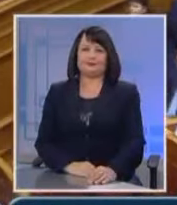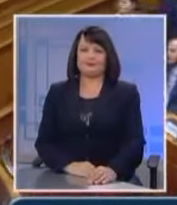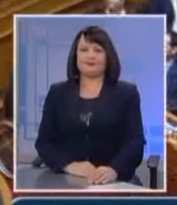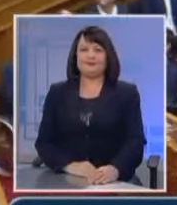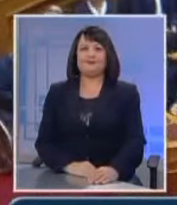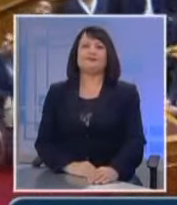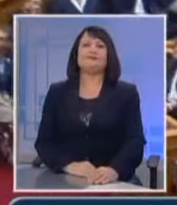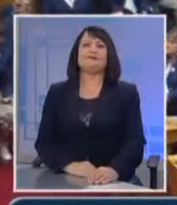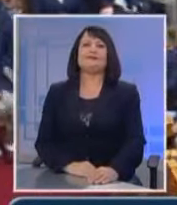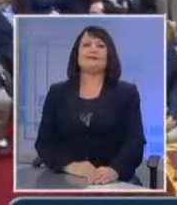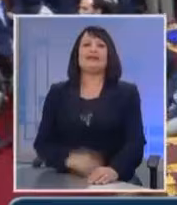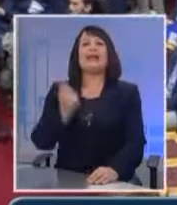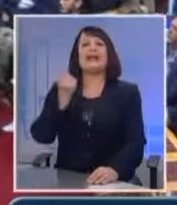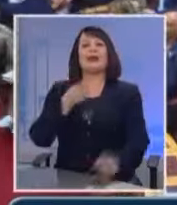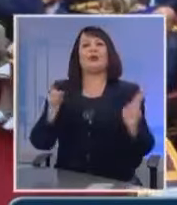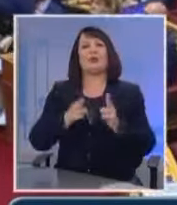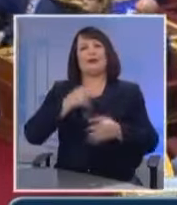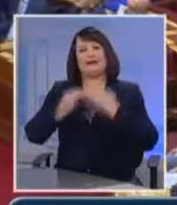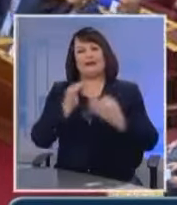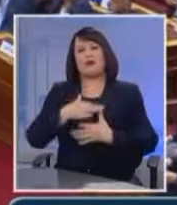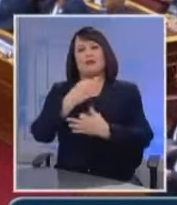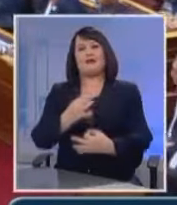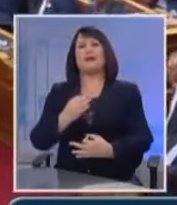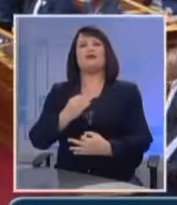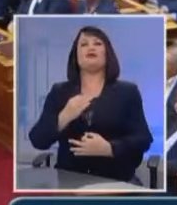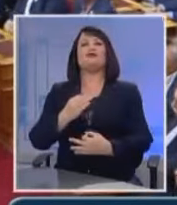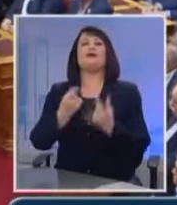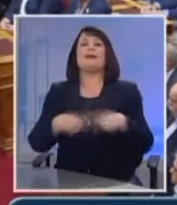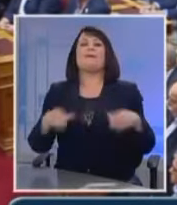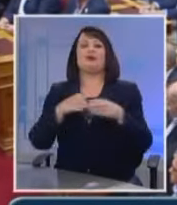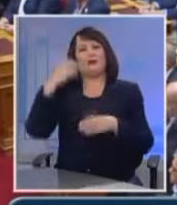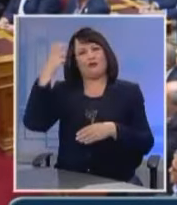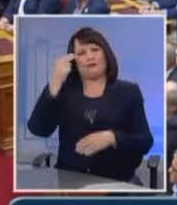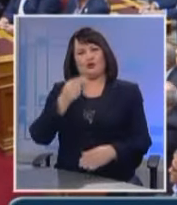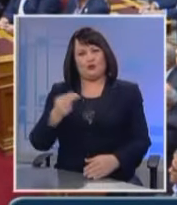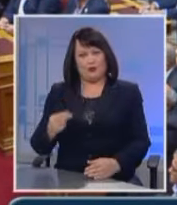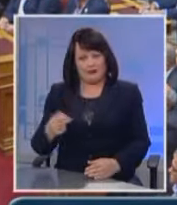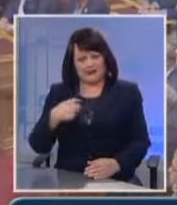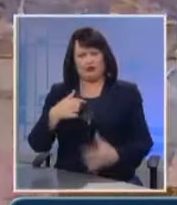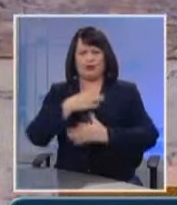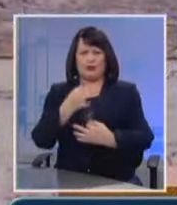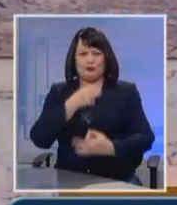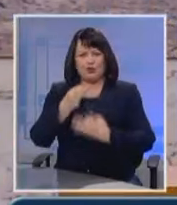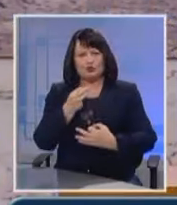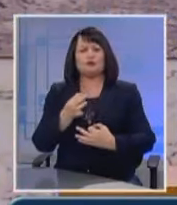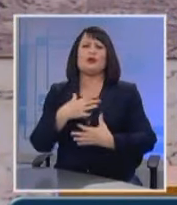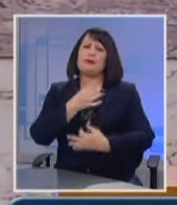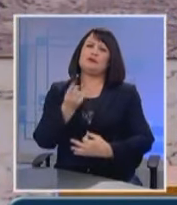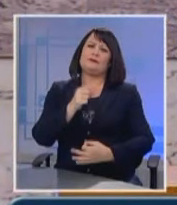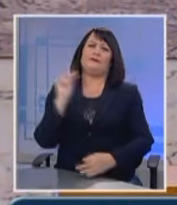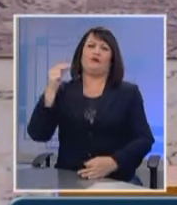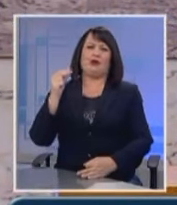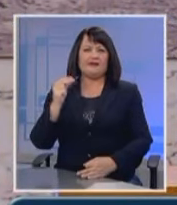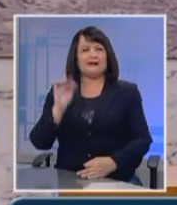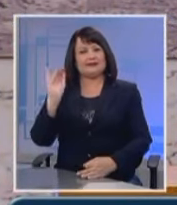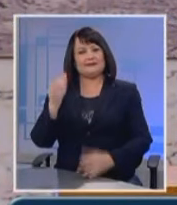Θα μου επιτρέψετε ένα σύντομο χαιρετισμό εκ μέρους της Επιτροπής Μορφωτικών Υποθέσεων και πολλών άλλων συναδέλφων μας.